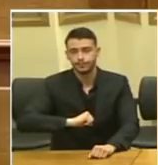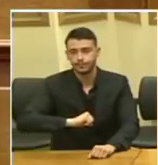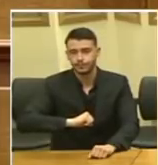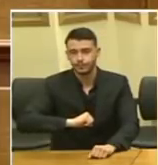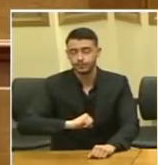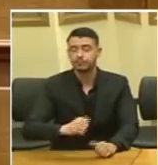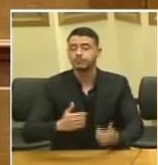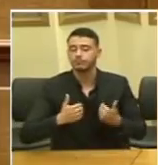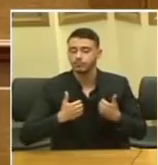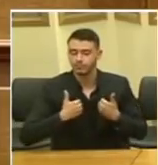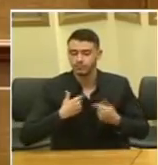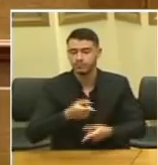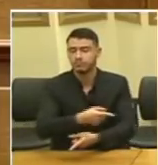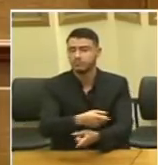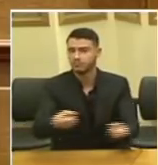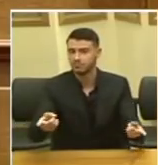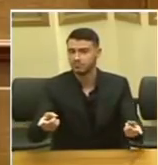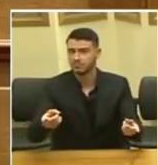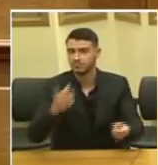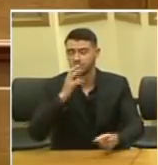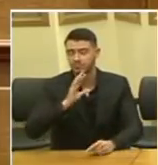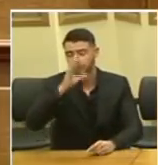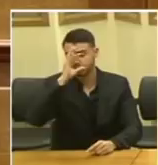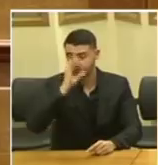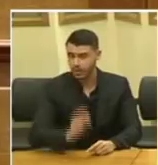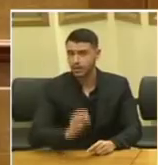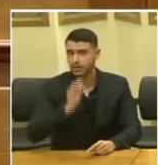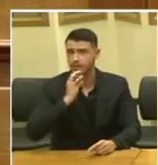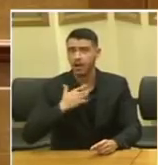βρισκόμαστε και θα βρισκόμαστε μαζί στα συναλλητήρια για τη Μακεδονία.